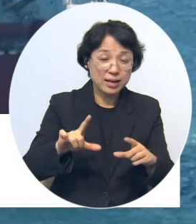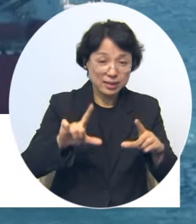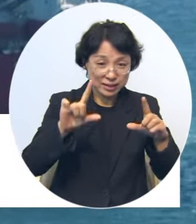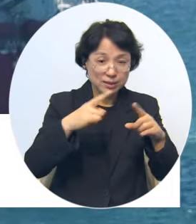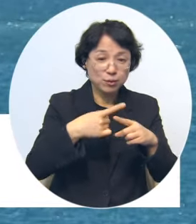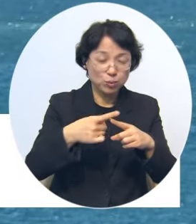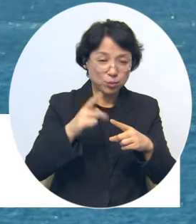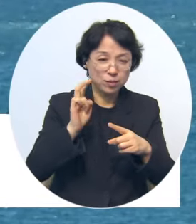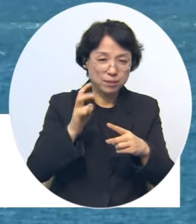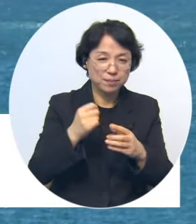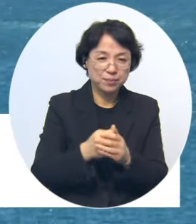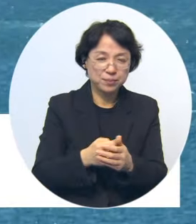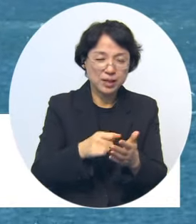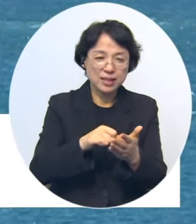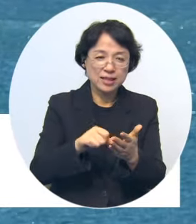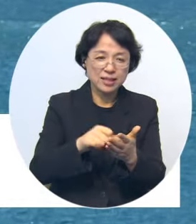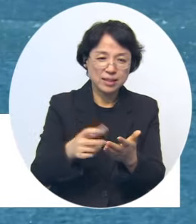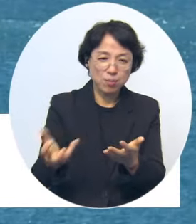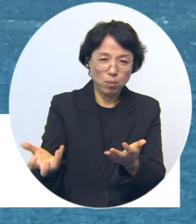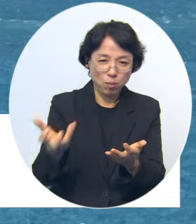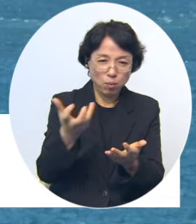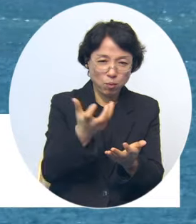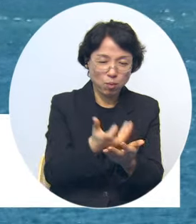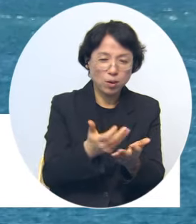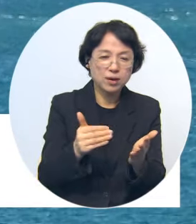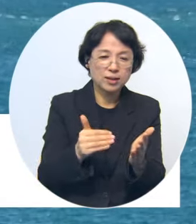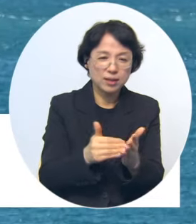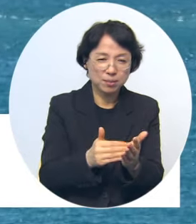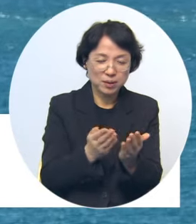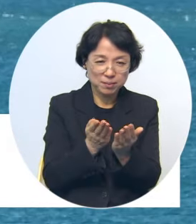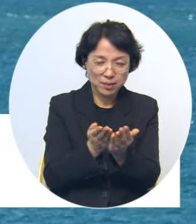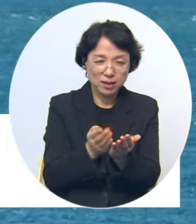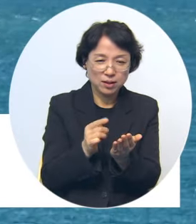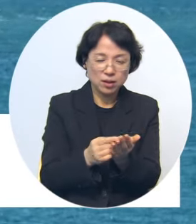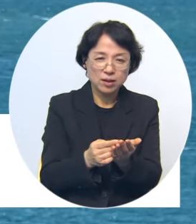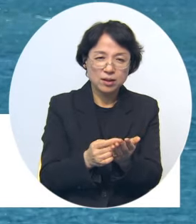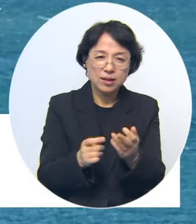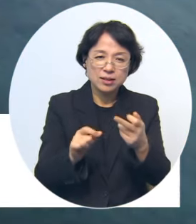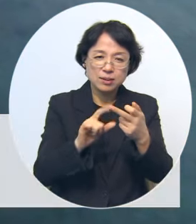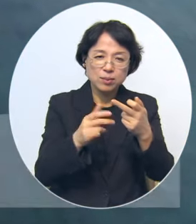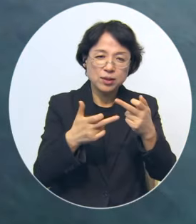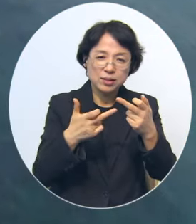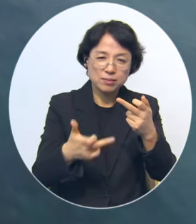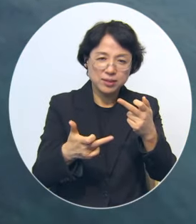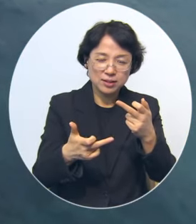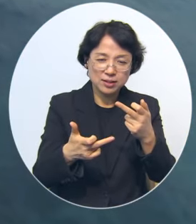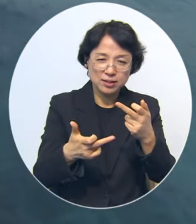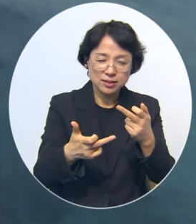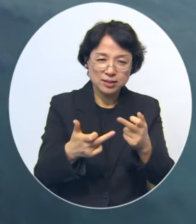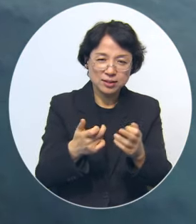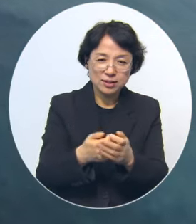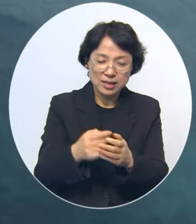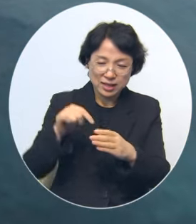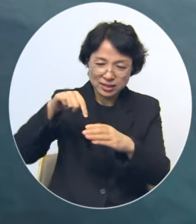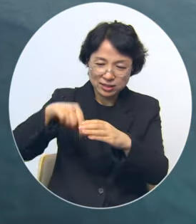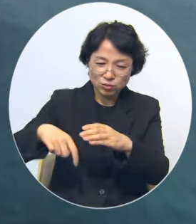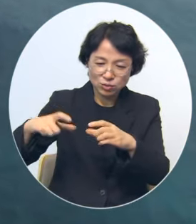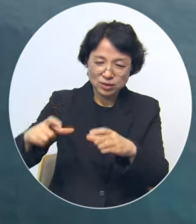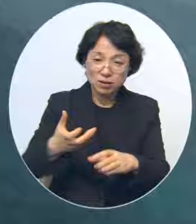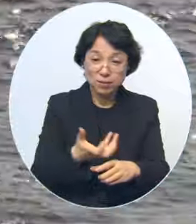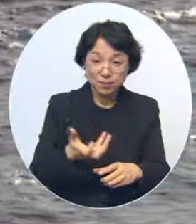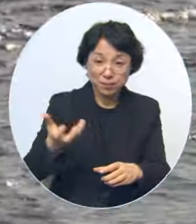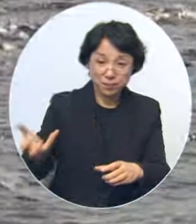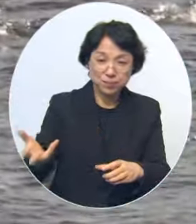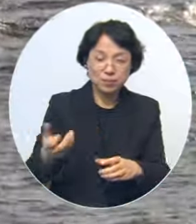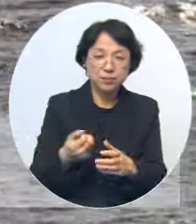보입니다 자재 보급과 선적이 끝나면 웨스트 카펠라 호는 오는 17일쯤 시추 해역으로 출발할 전망입니다